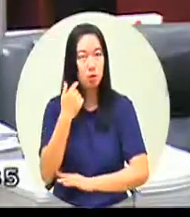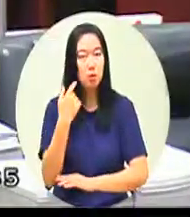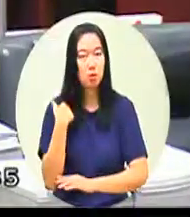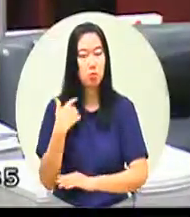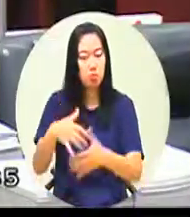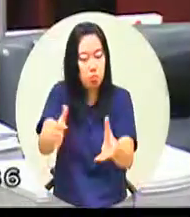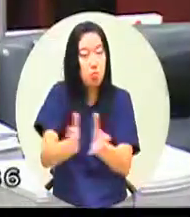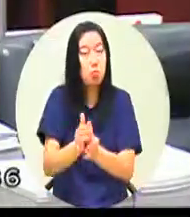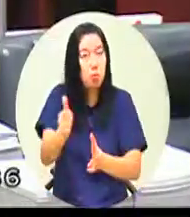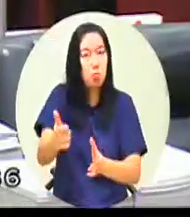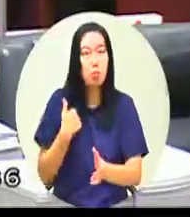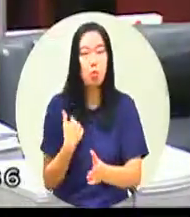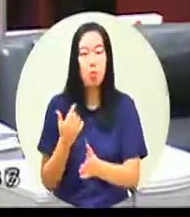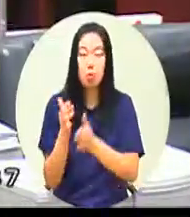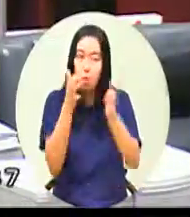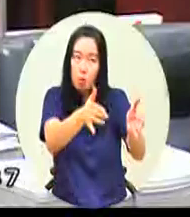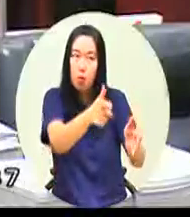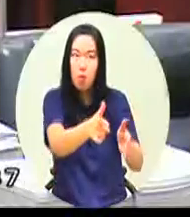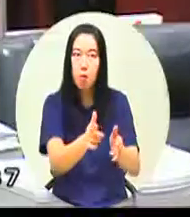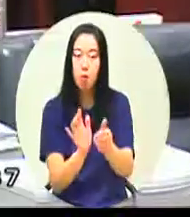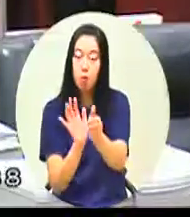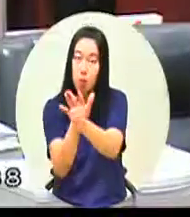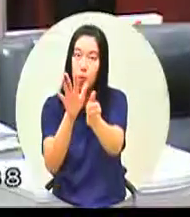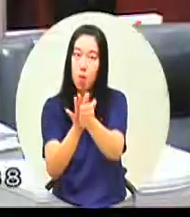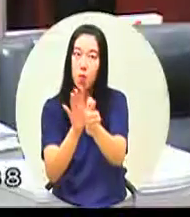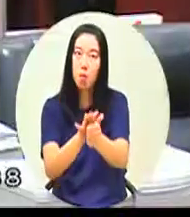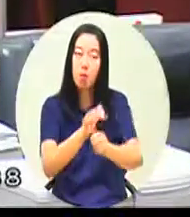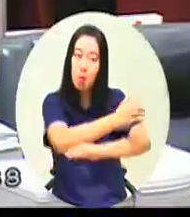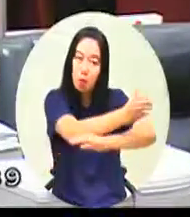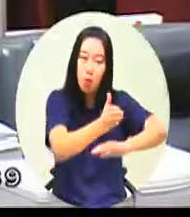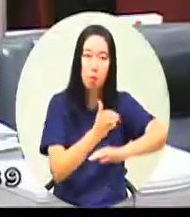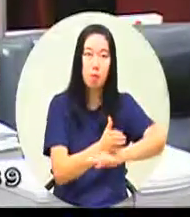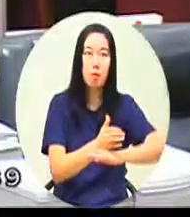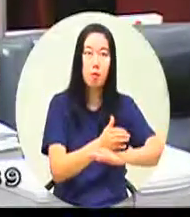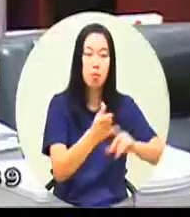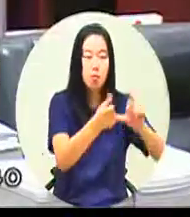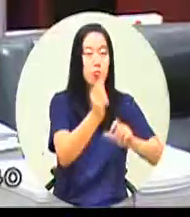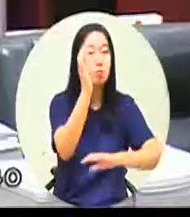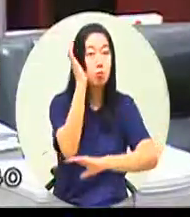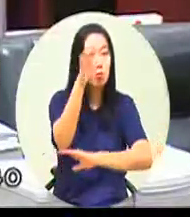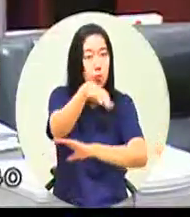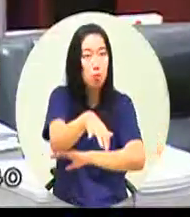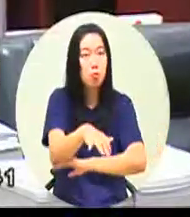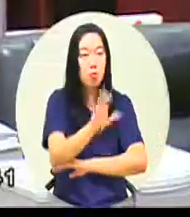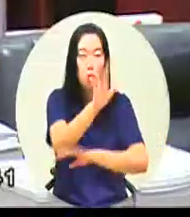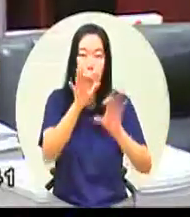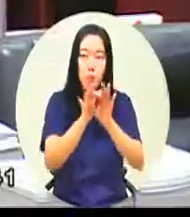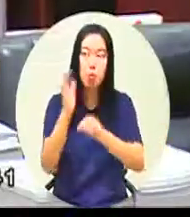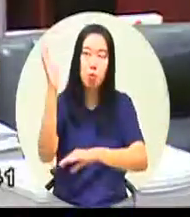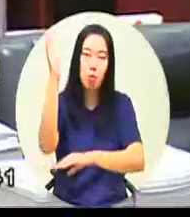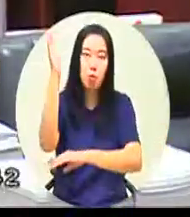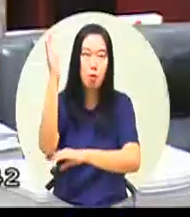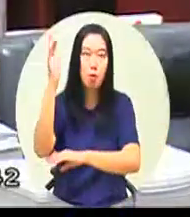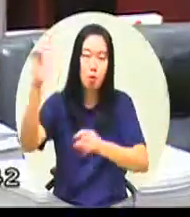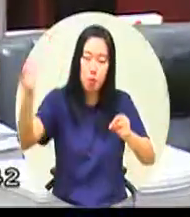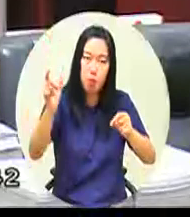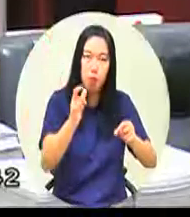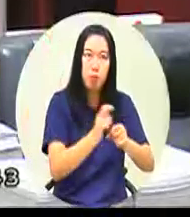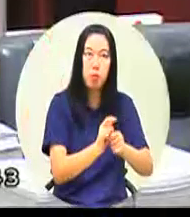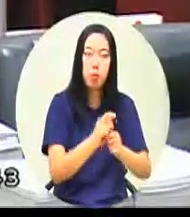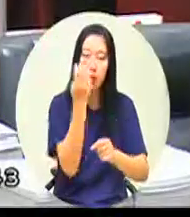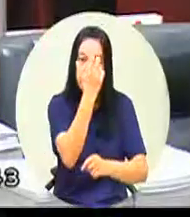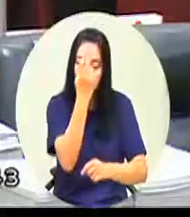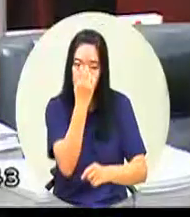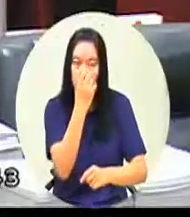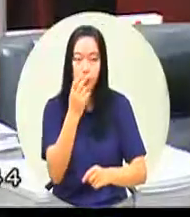队对这种要督促乡镇公所就是有关这个台风来的时候勘察了，这无论哪一个方面都